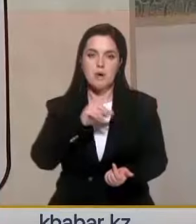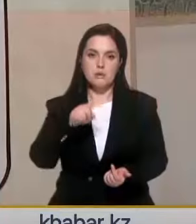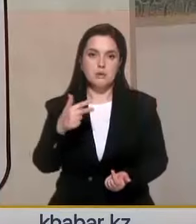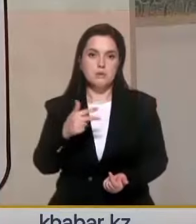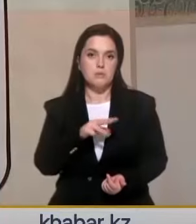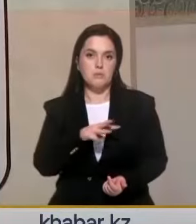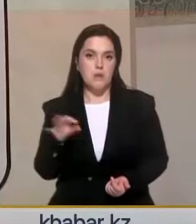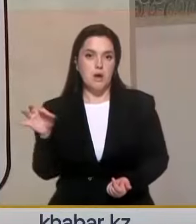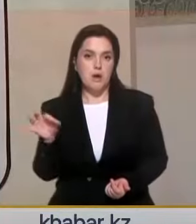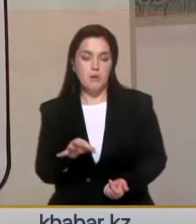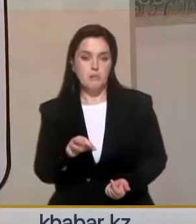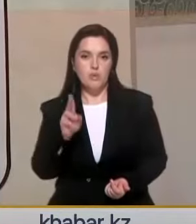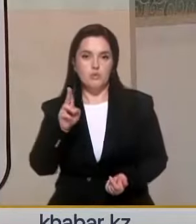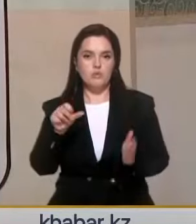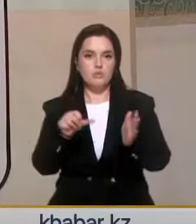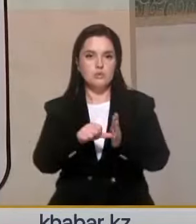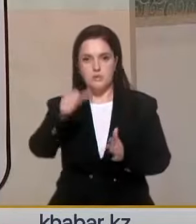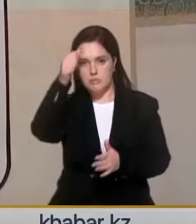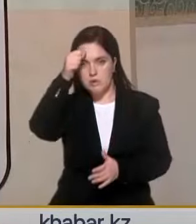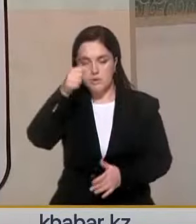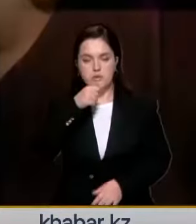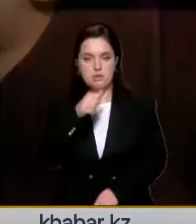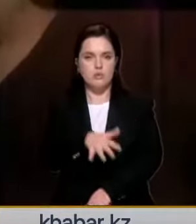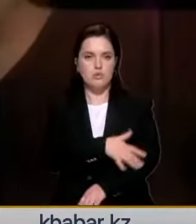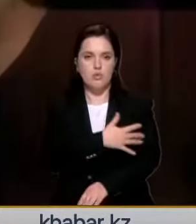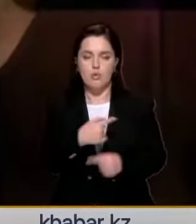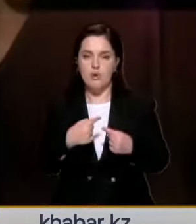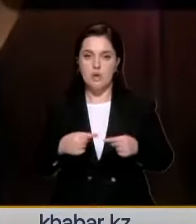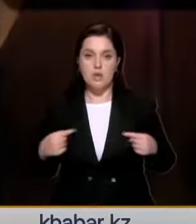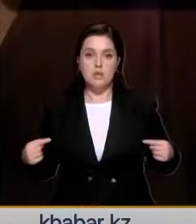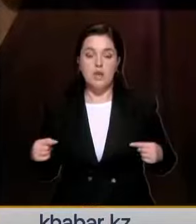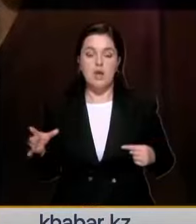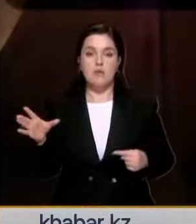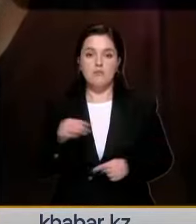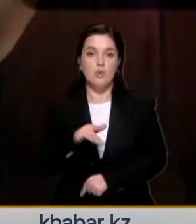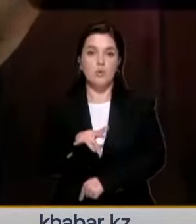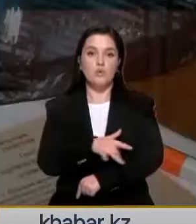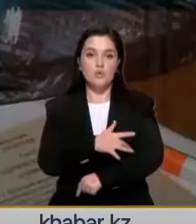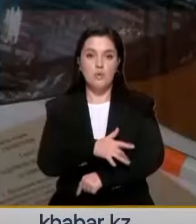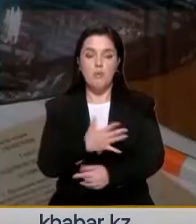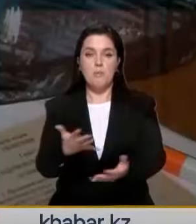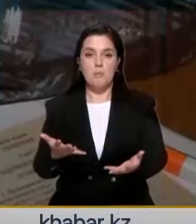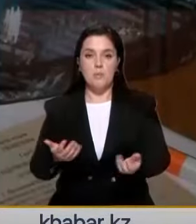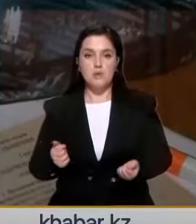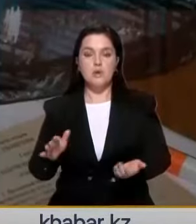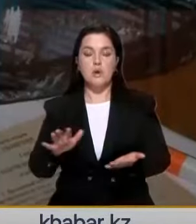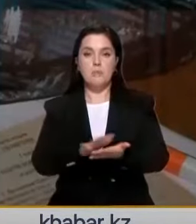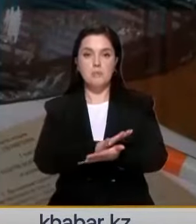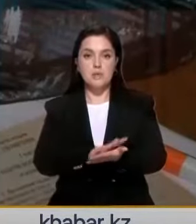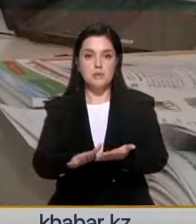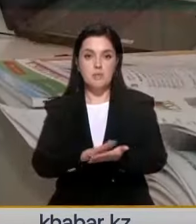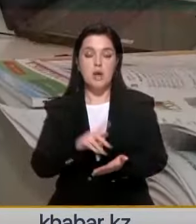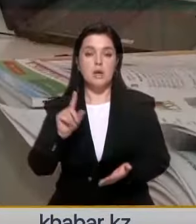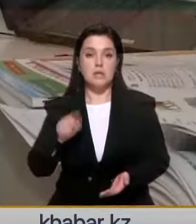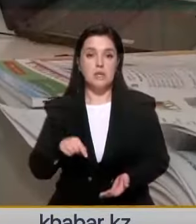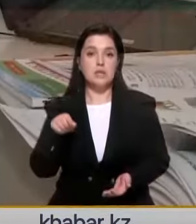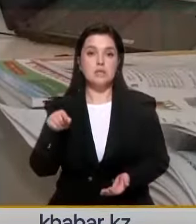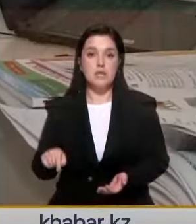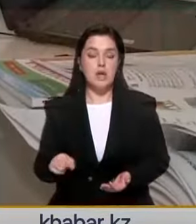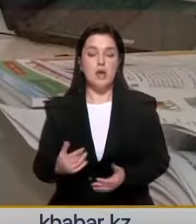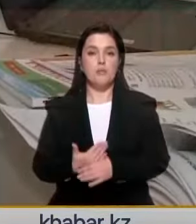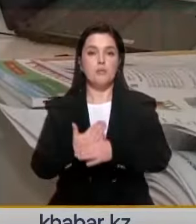адаптируется кому-то И полгода не хватает адаптироваться отметим все услуги дети получают бесплатно также здесь оказывают